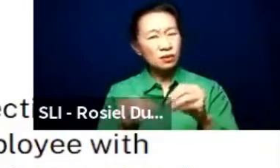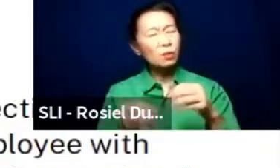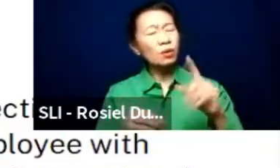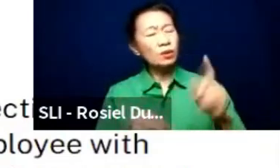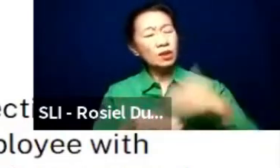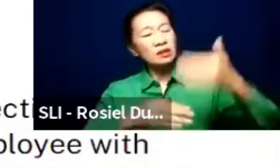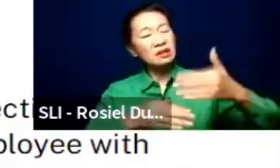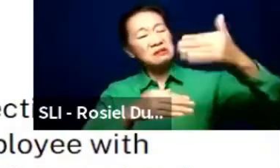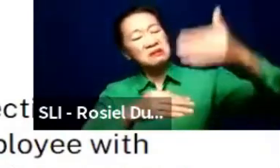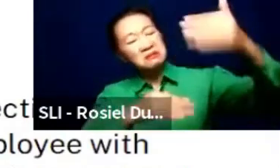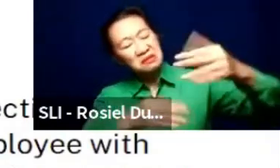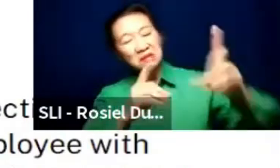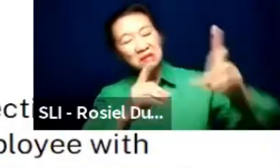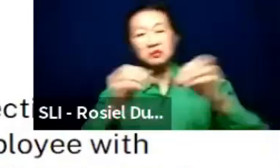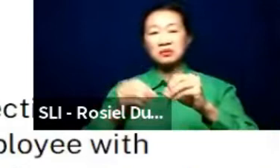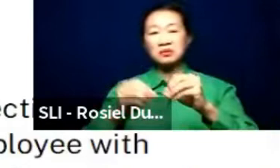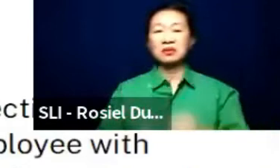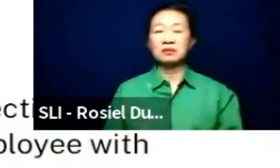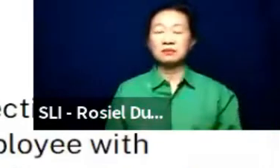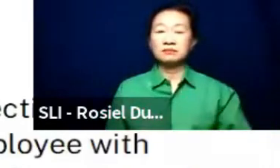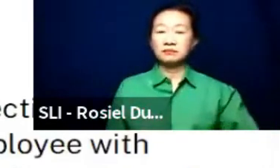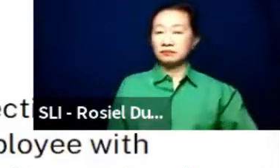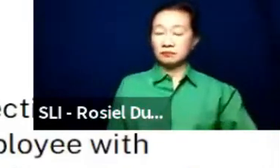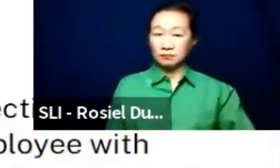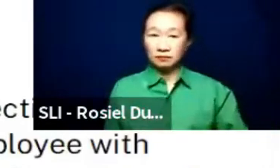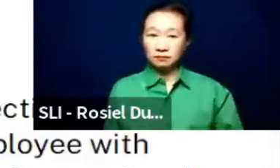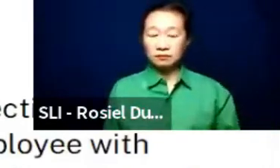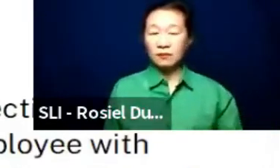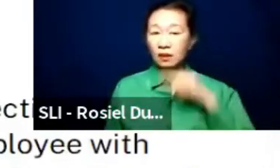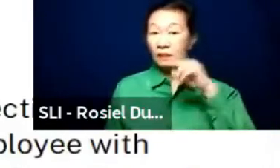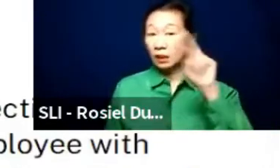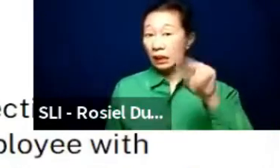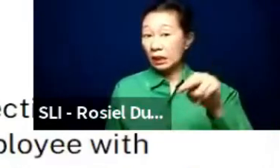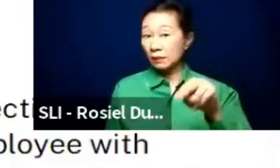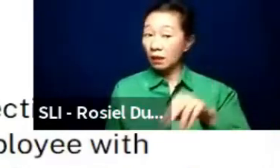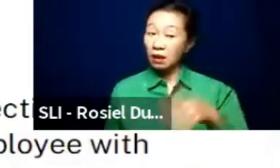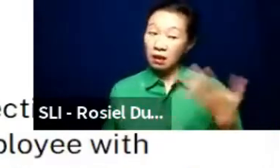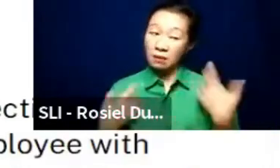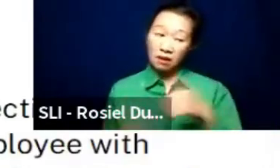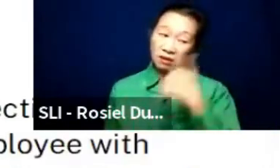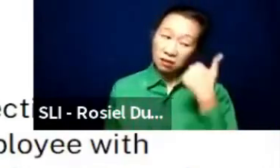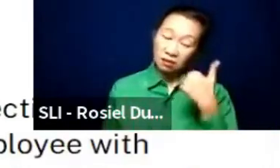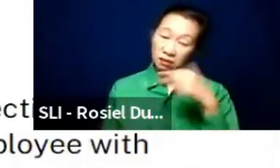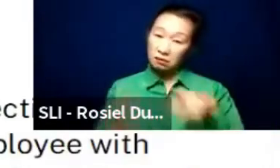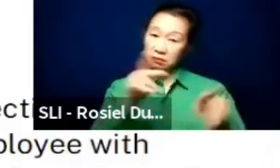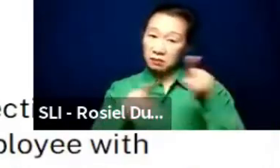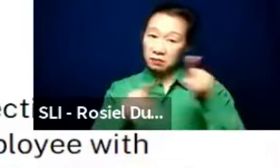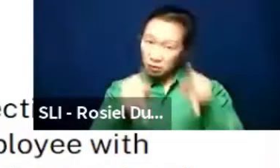with disability to do the next step also. So hindi na kailangan may ibang tao pa na